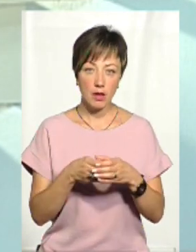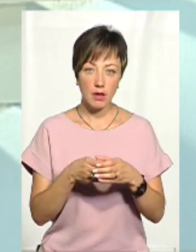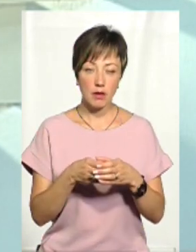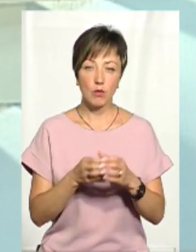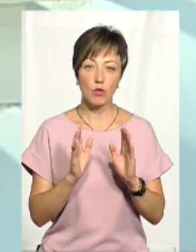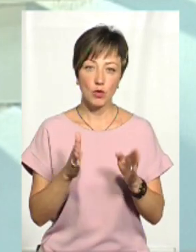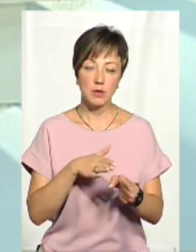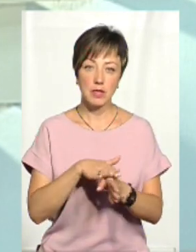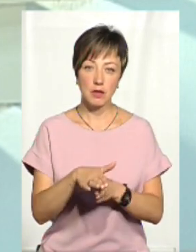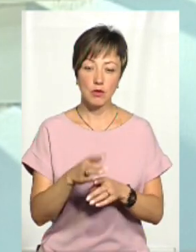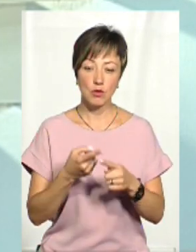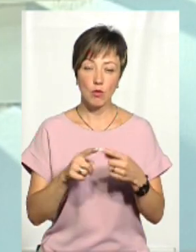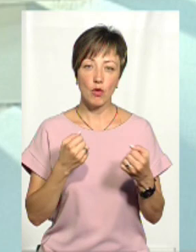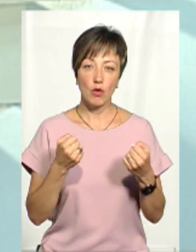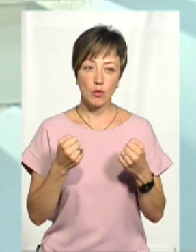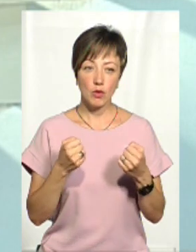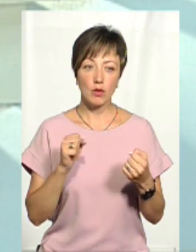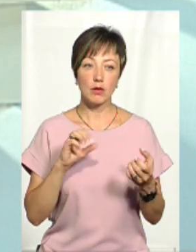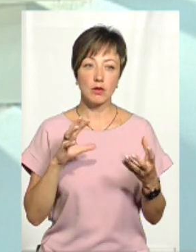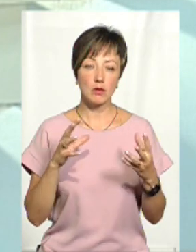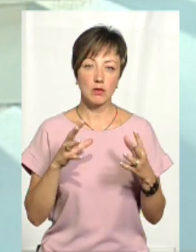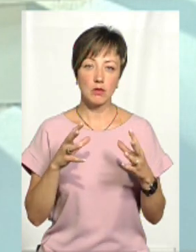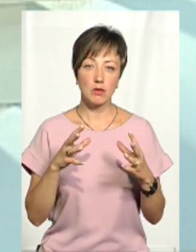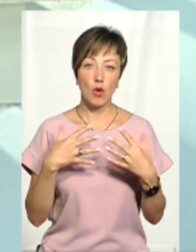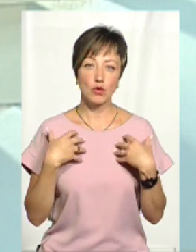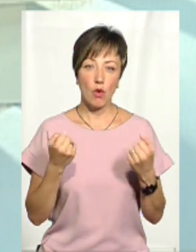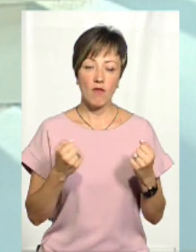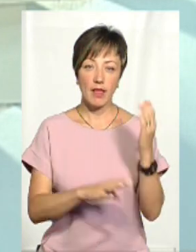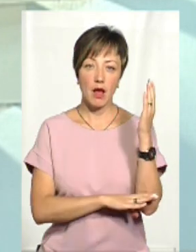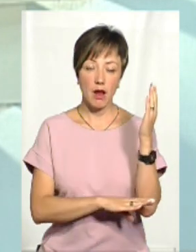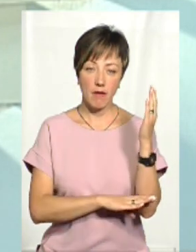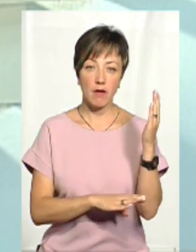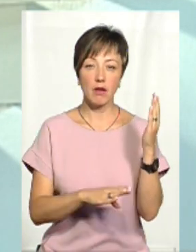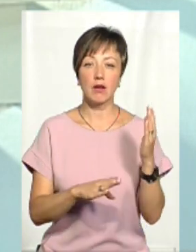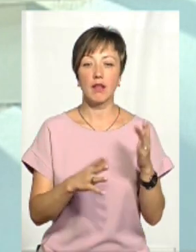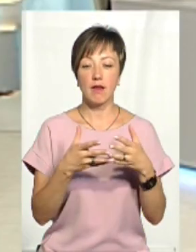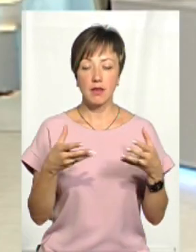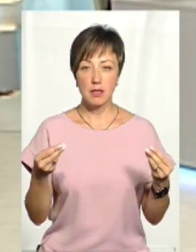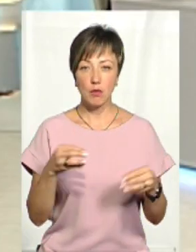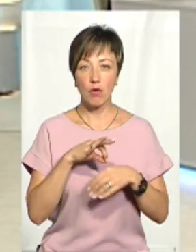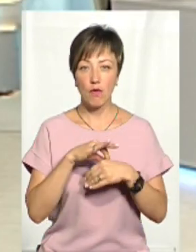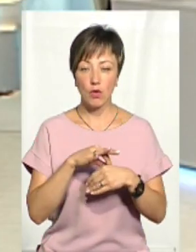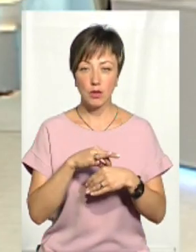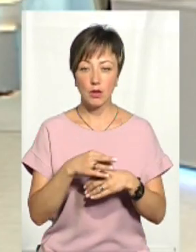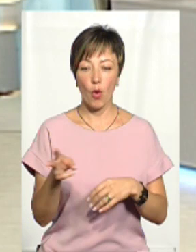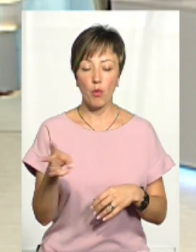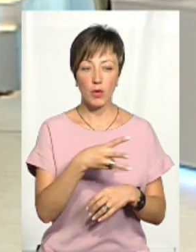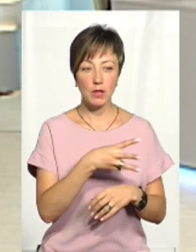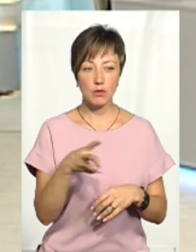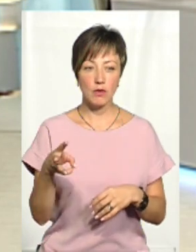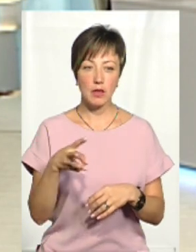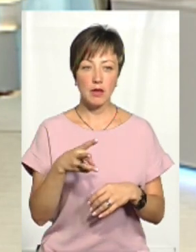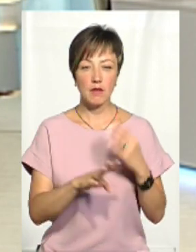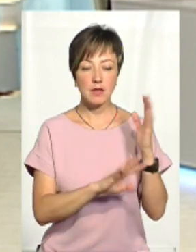громаді, будемо здійснювати цю боротьбу, оздоровлювати дерева, і навесні проводити оприскування